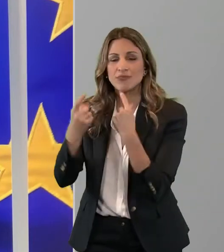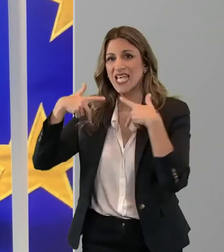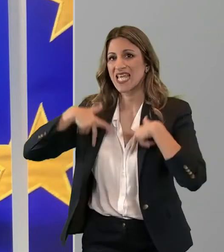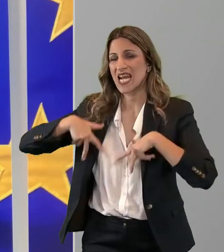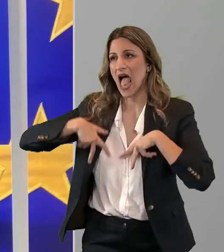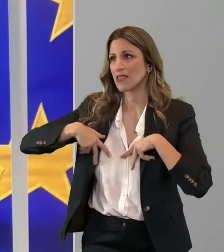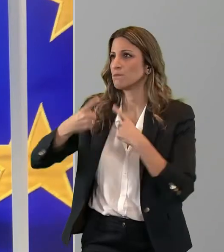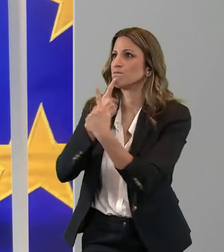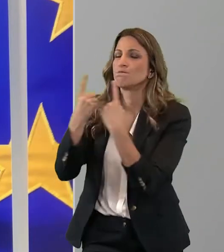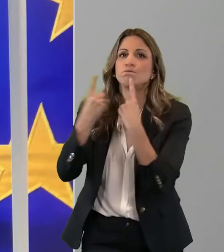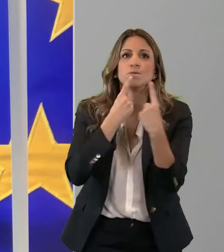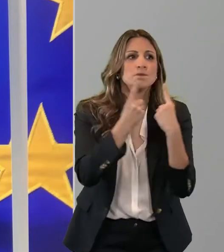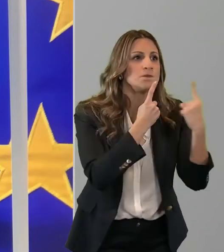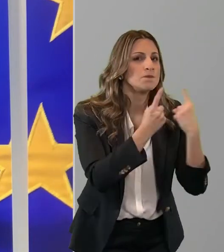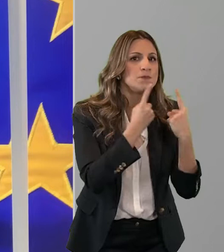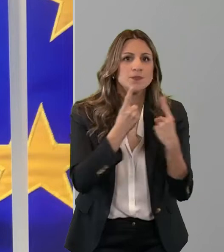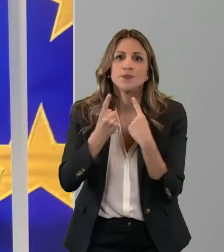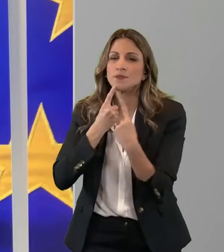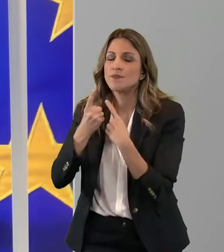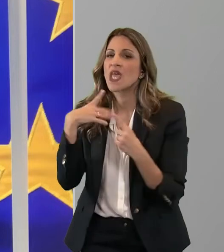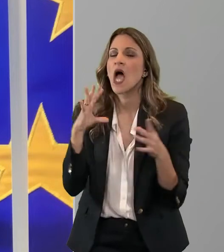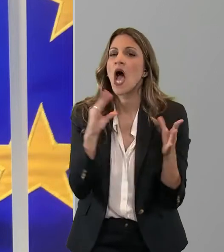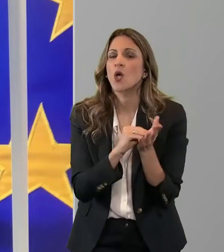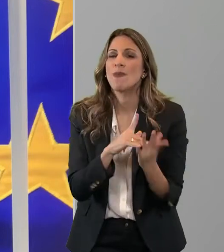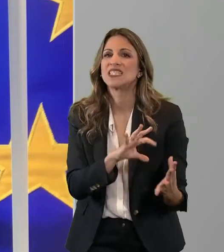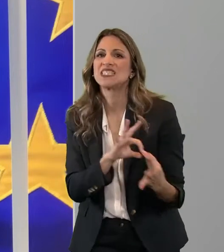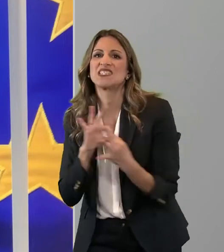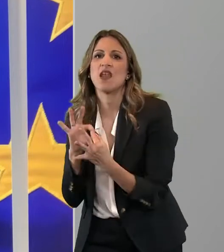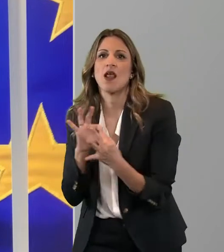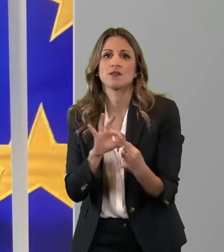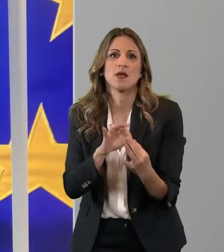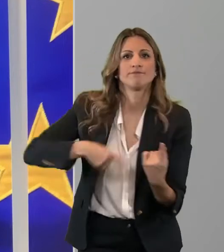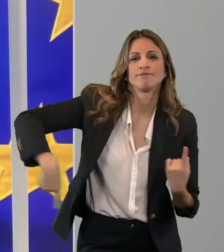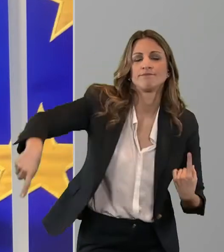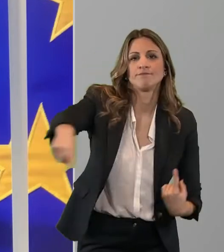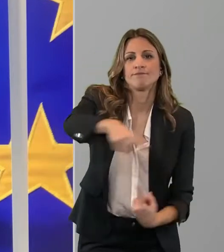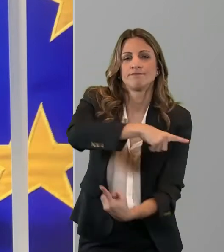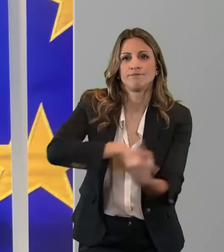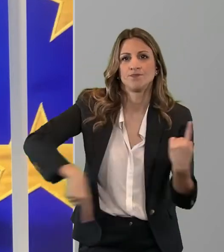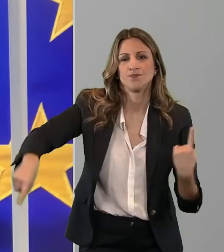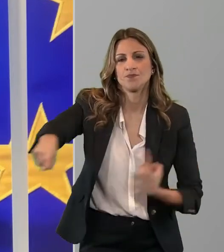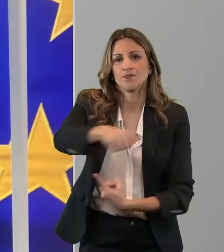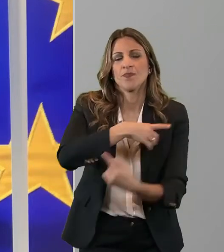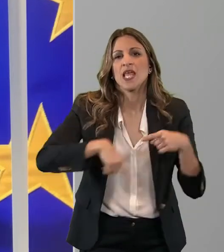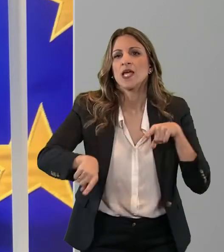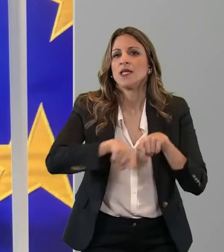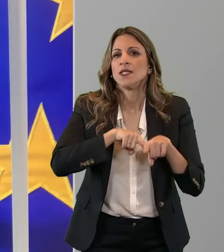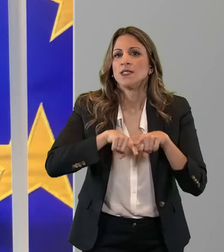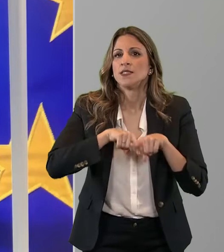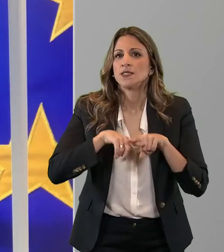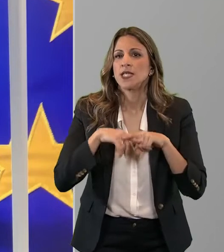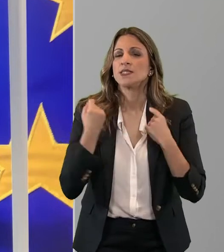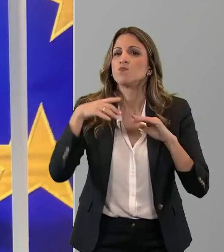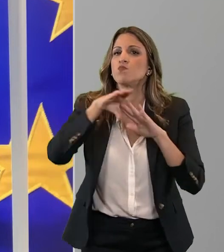κρατών μελών και ένα κοινό μηχανισμό συνεργασίας, έτσι ώστε αυτή η πορεία να γίνεται σε βάση κοινών δράσεων